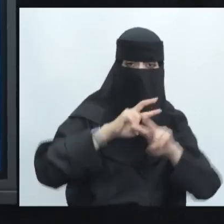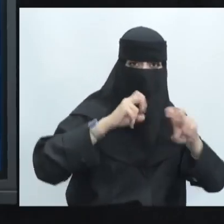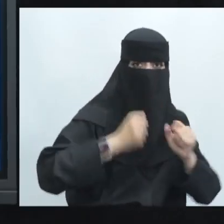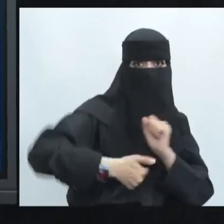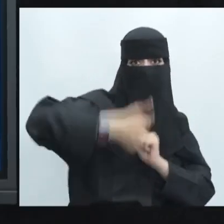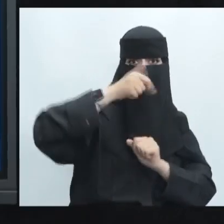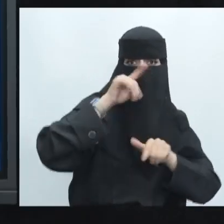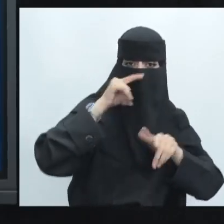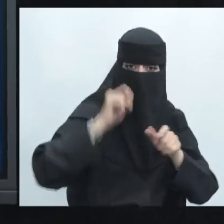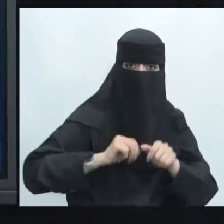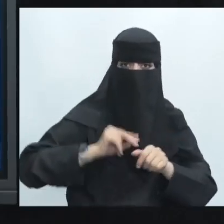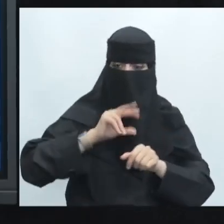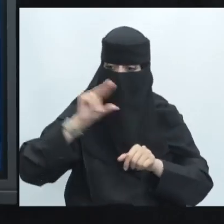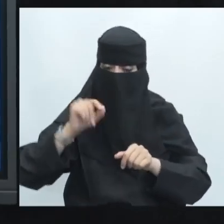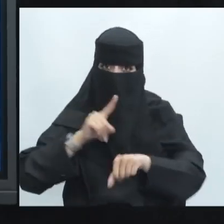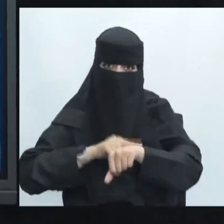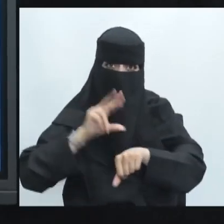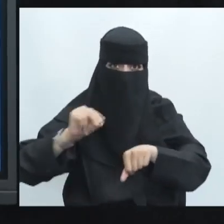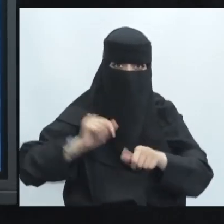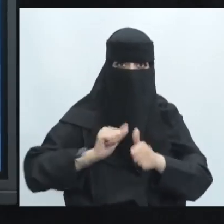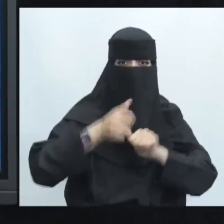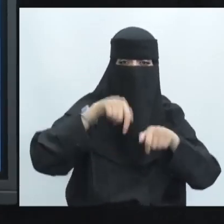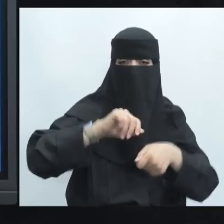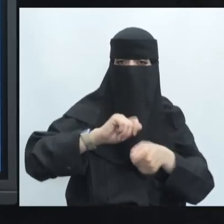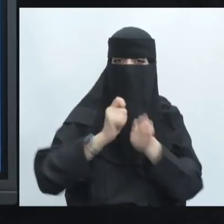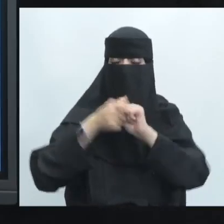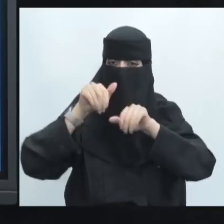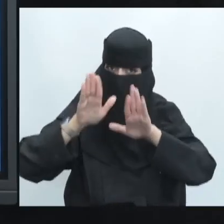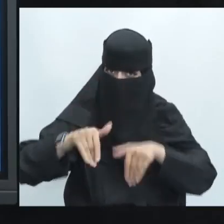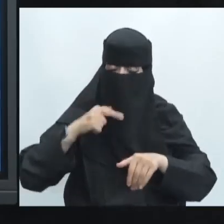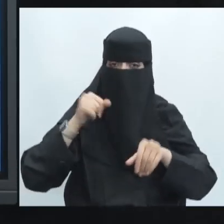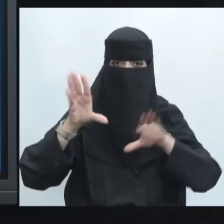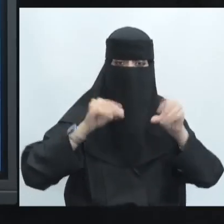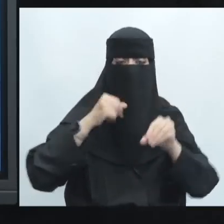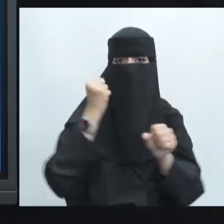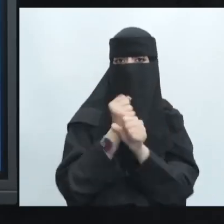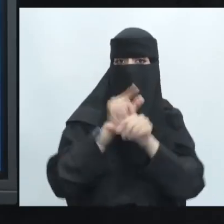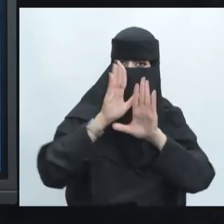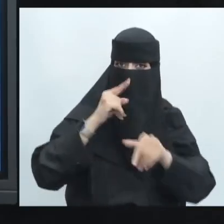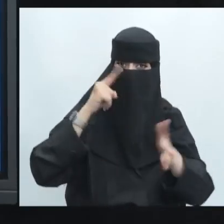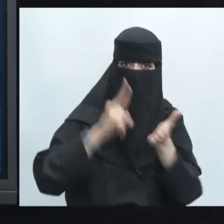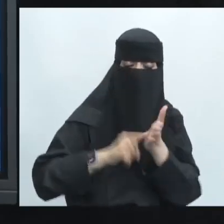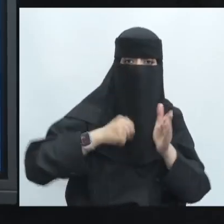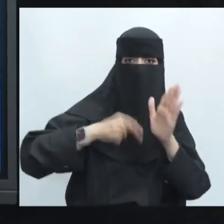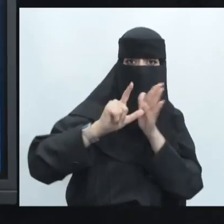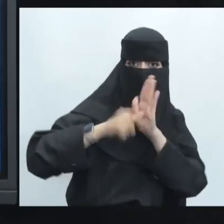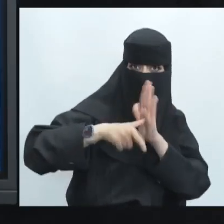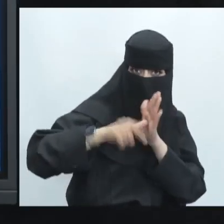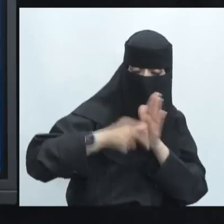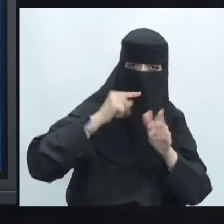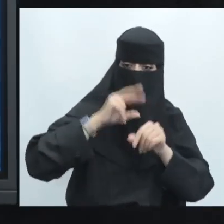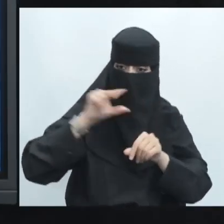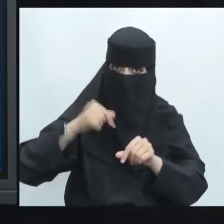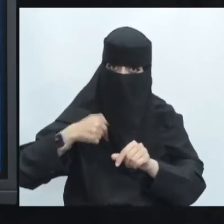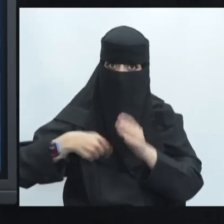تواكب هذه التغيرات الموجوده في سوق العمل وبالتالي لابد بد ان نضع خطه نسير وفقها ومن ثم تكون مرنه في